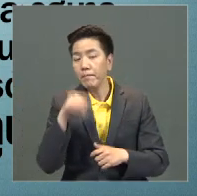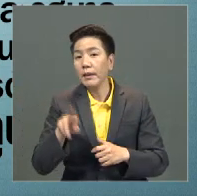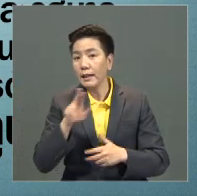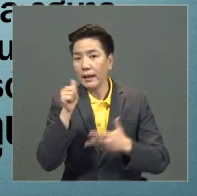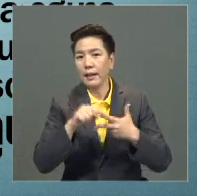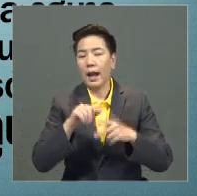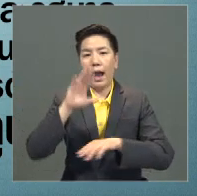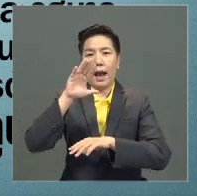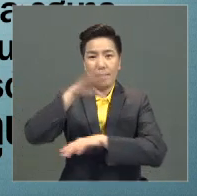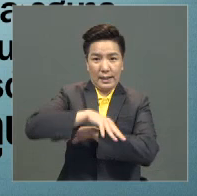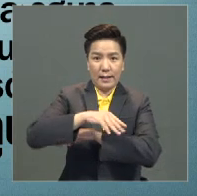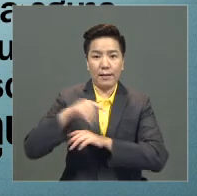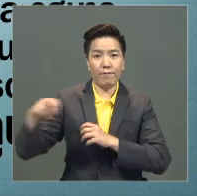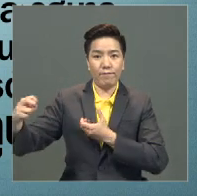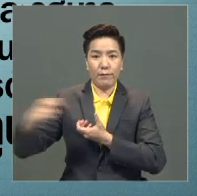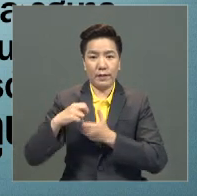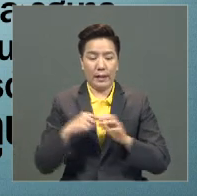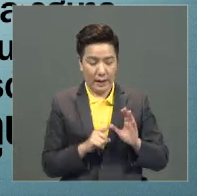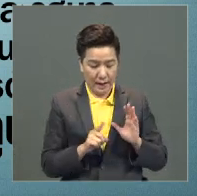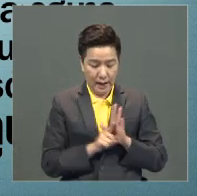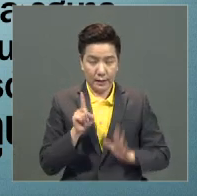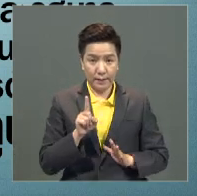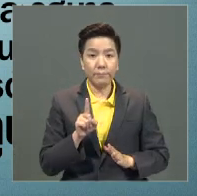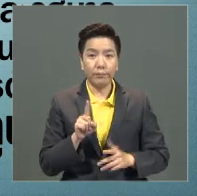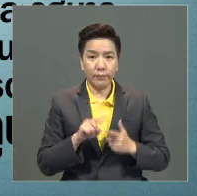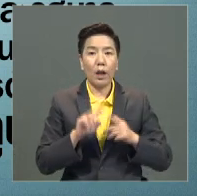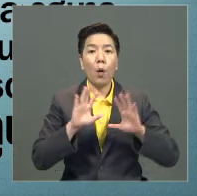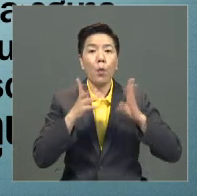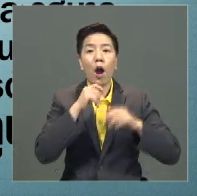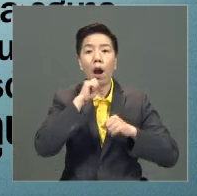บาทนี่ก็จะเข้าเวอร์เชอร์เข้าตัวเปาะตังค์ของเรานะวันนั้นนะครับแต่ว่าคูปองอาหารท่องเที่ยวเนี่ยจะใช้ได้ทั้ง5โมงเย็นของวันที่ที่ดิน 1ครั้งและคูปองจะไปหมดอายุเที่ยงคืนของวันที่เราเช็คเอาท์นะพี่น้องประชาชนที่ชำระ